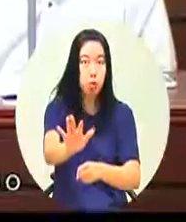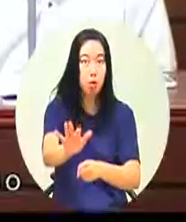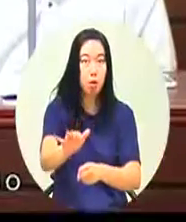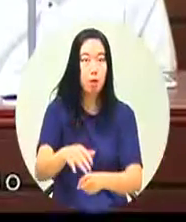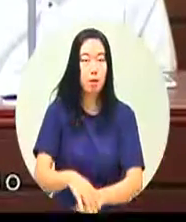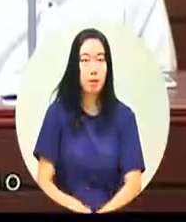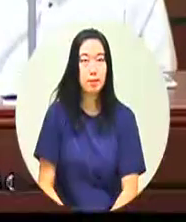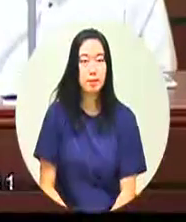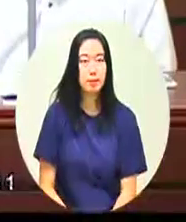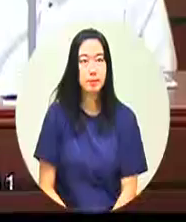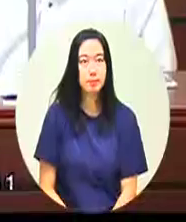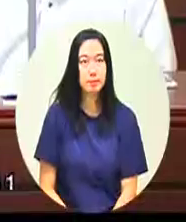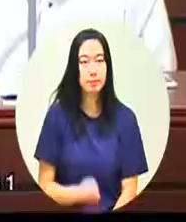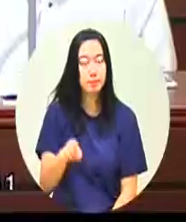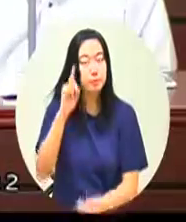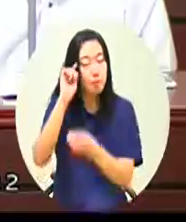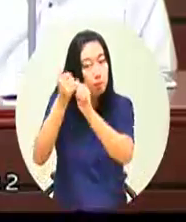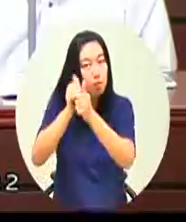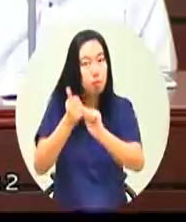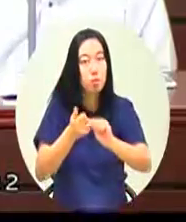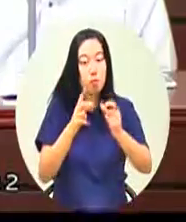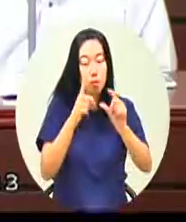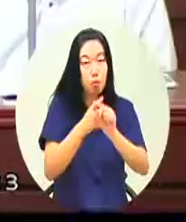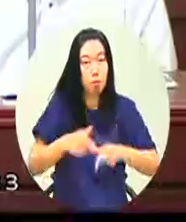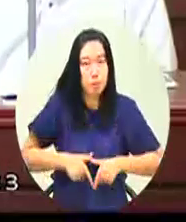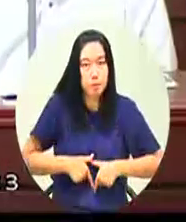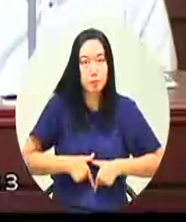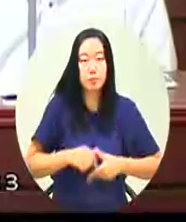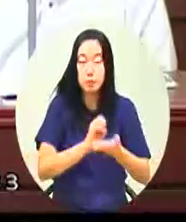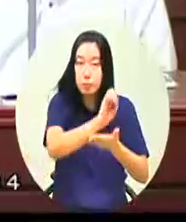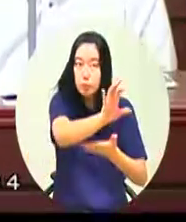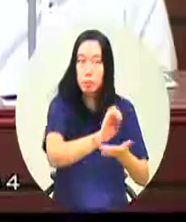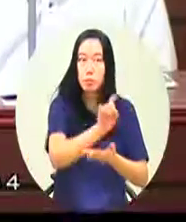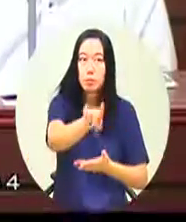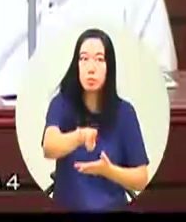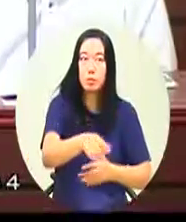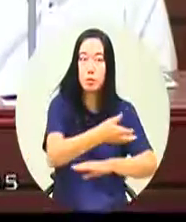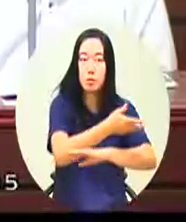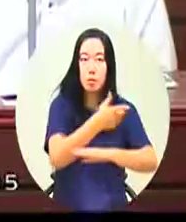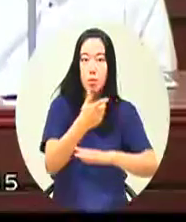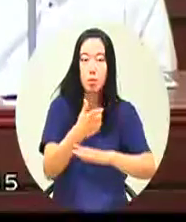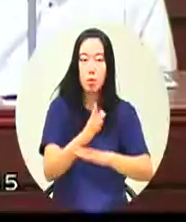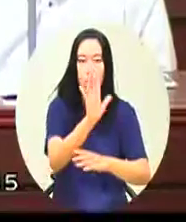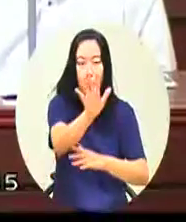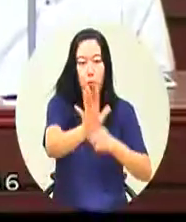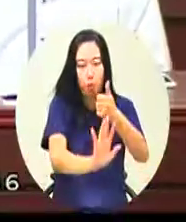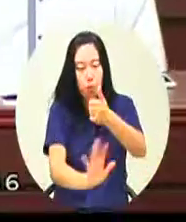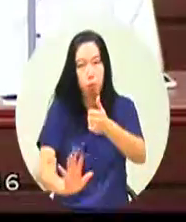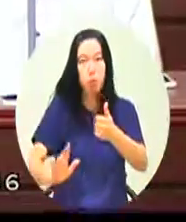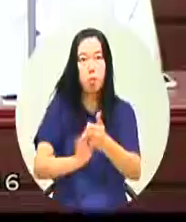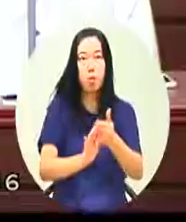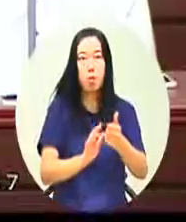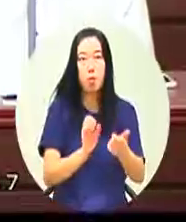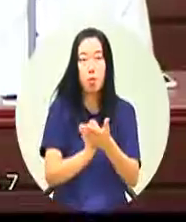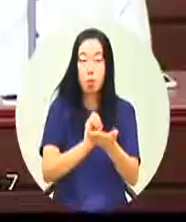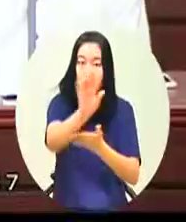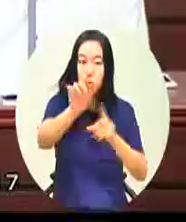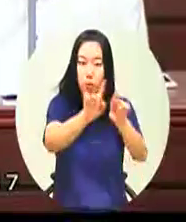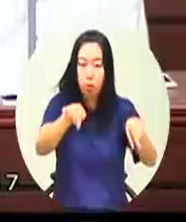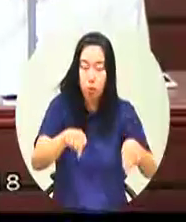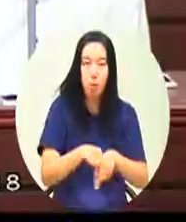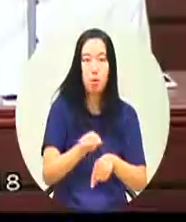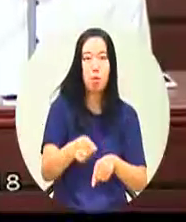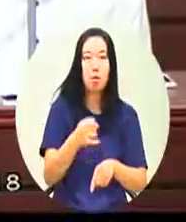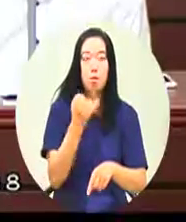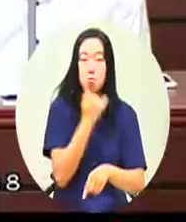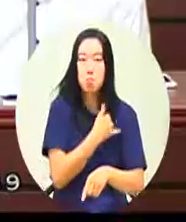跟在应变中心里面通报稽核局还有一些相关的单位，会有一个通报单，那这个部分